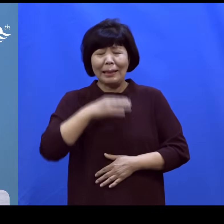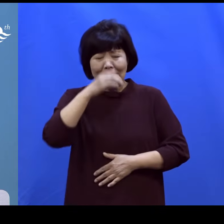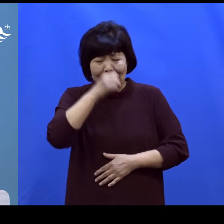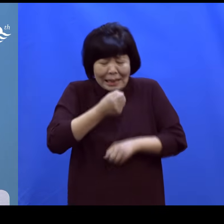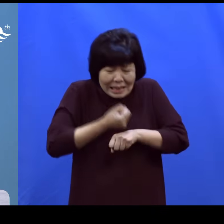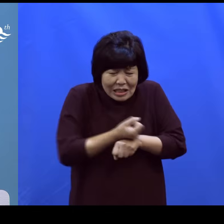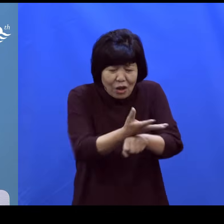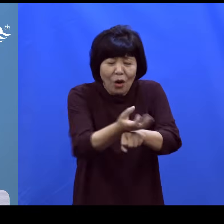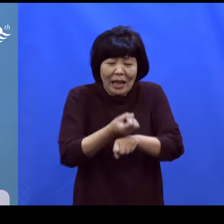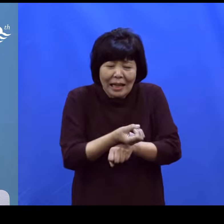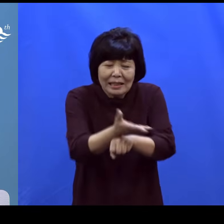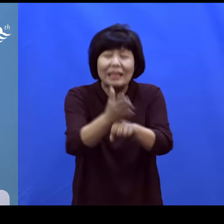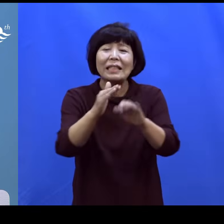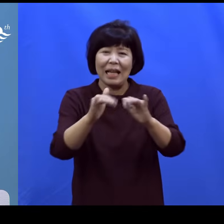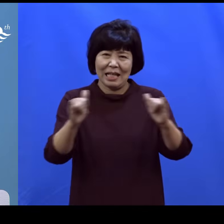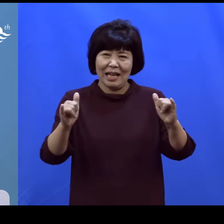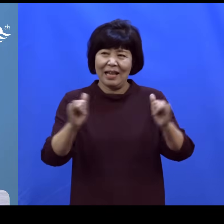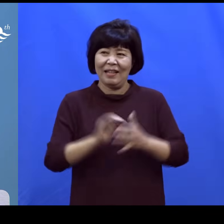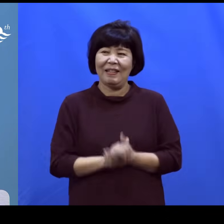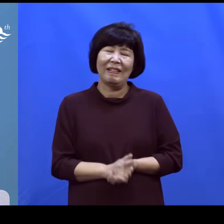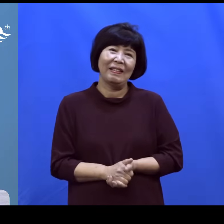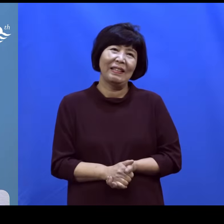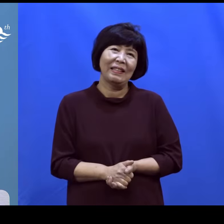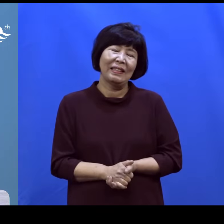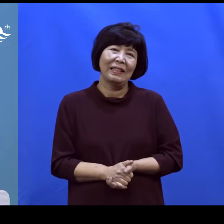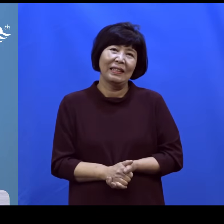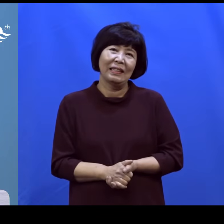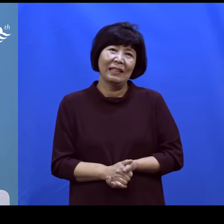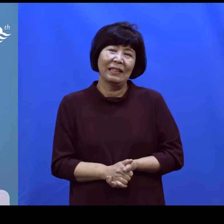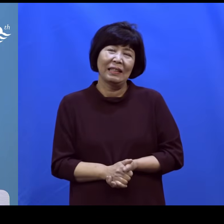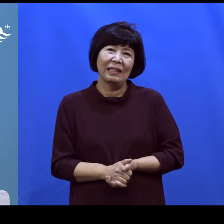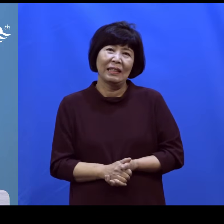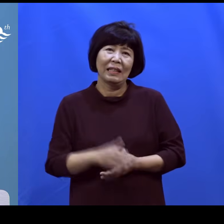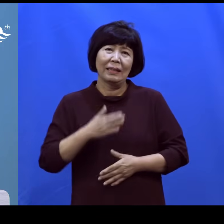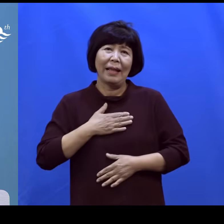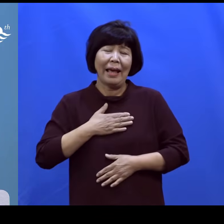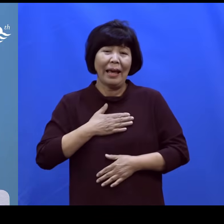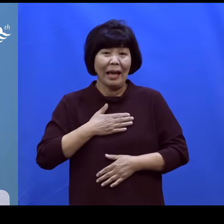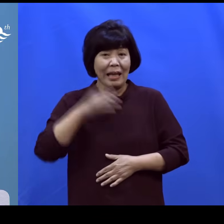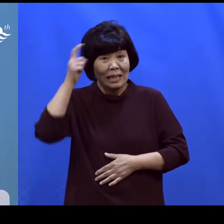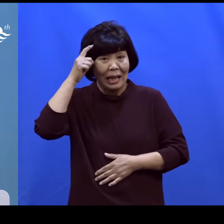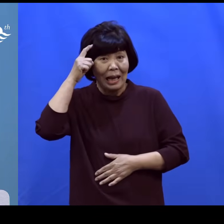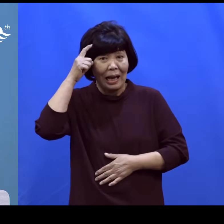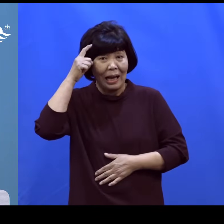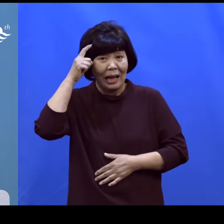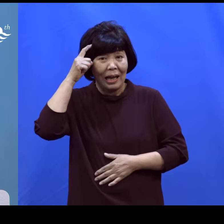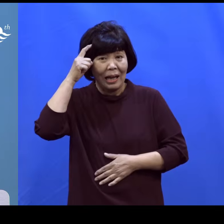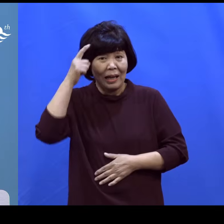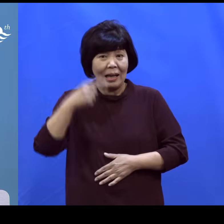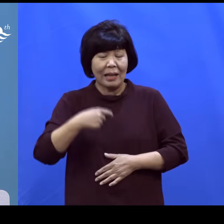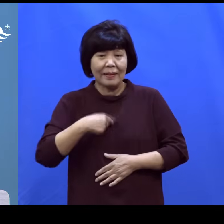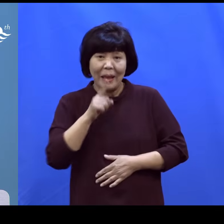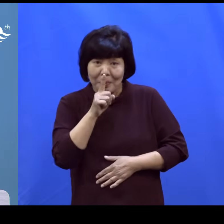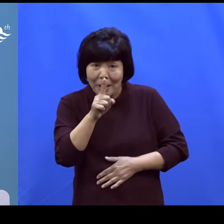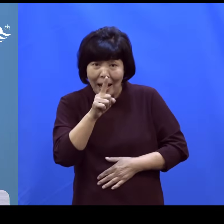그런 자기의 소리를 가지고 있지 않아요. 자기의 소리를 가지고 무엇을 전하는 사람이 아닙니다. 자기의